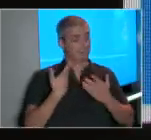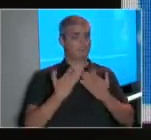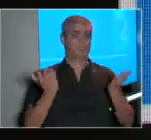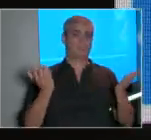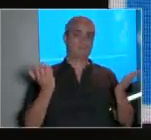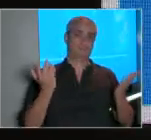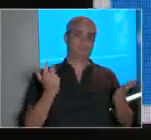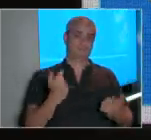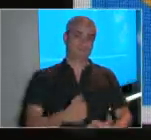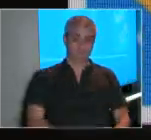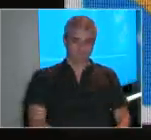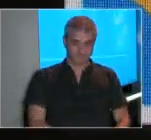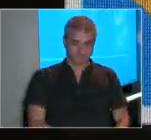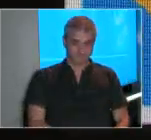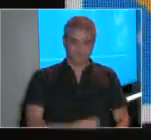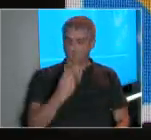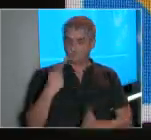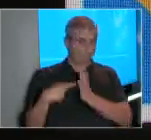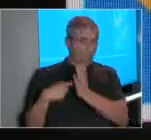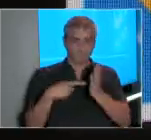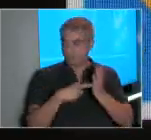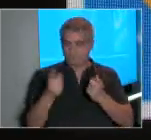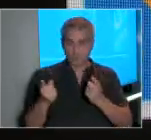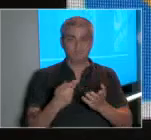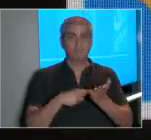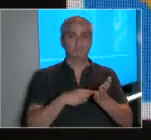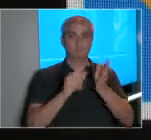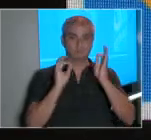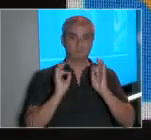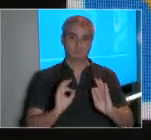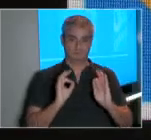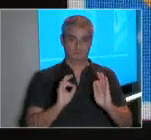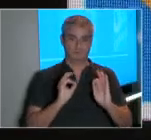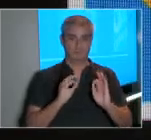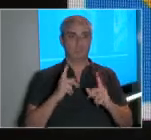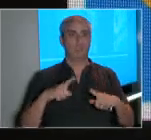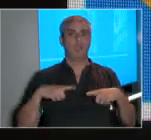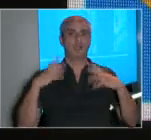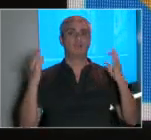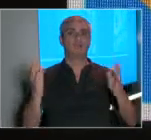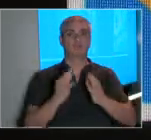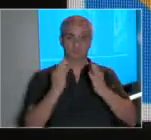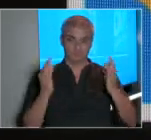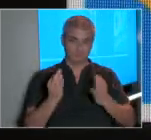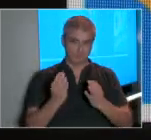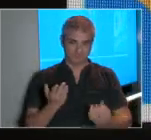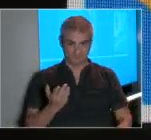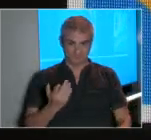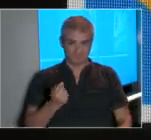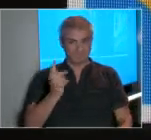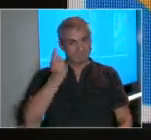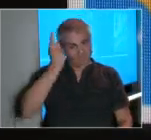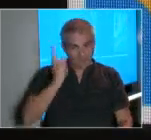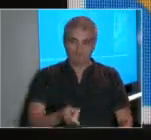תקדים בכנסת. שתי הדוגמאות האלה ממחישות את קדושת החיים, את קדושת האדמה, ואת